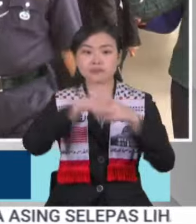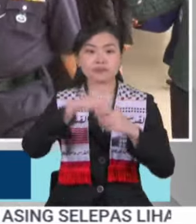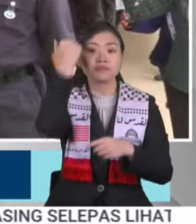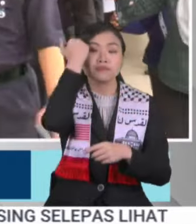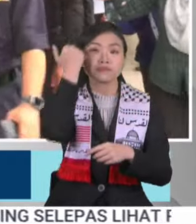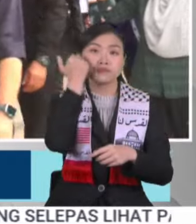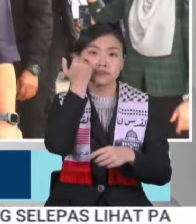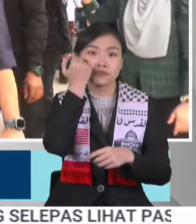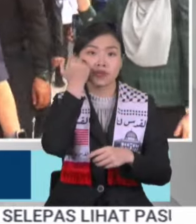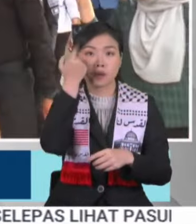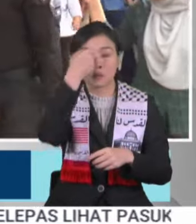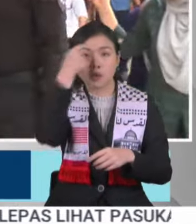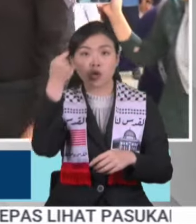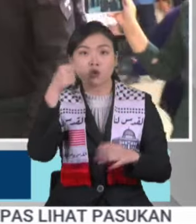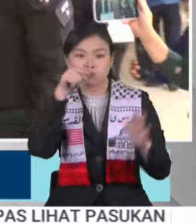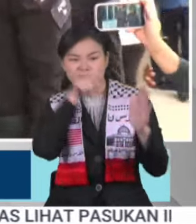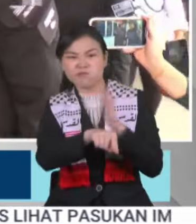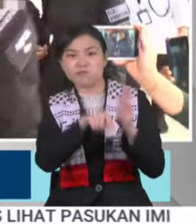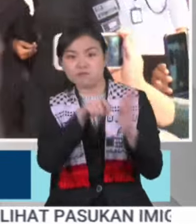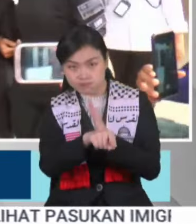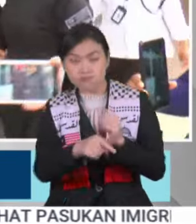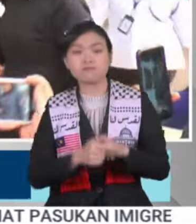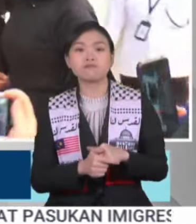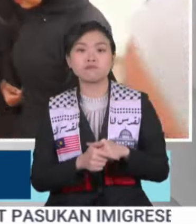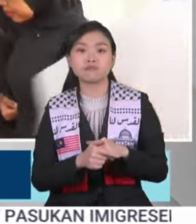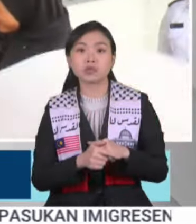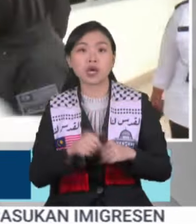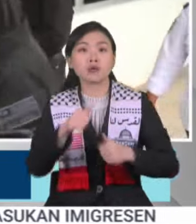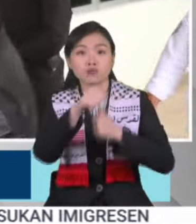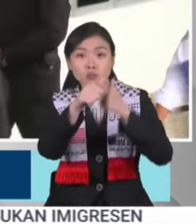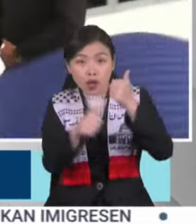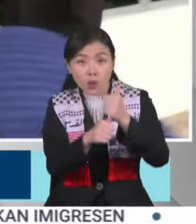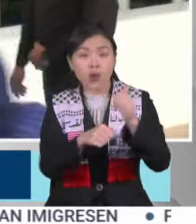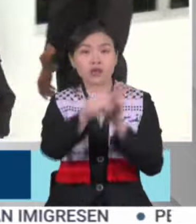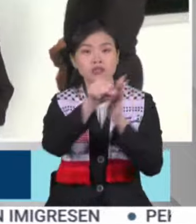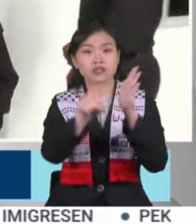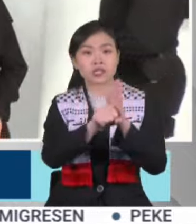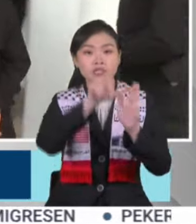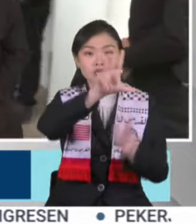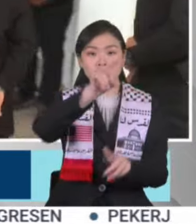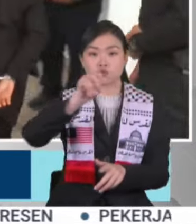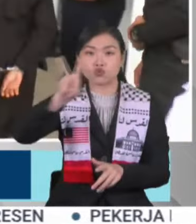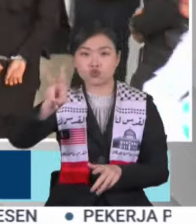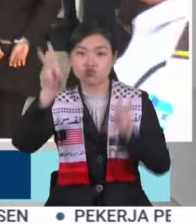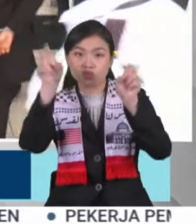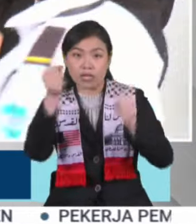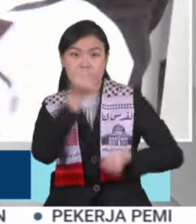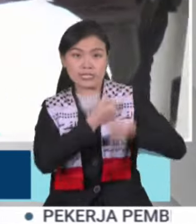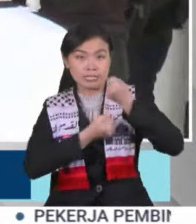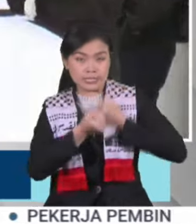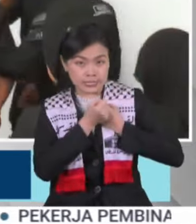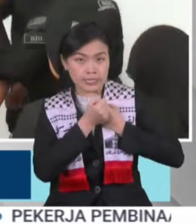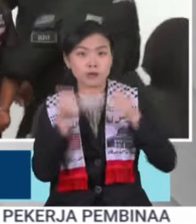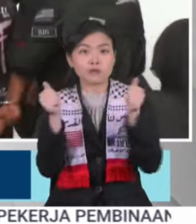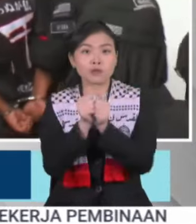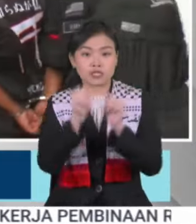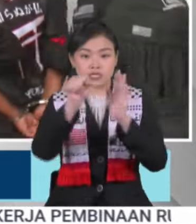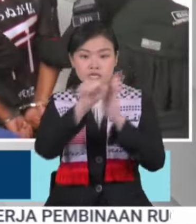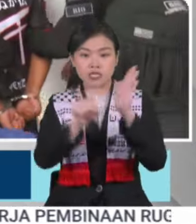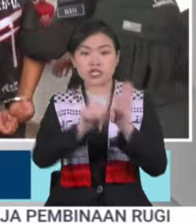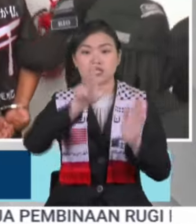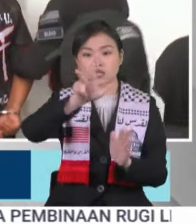Majistret atas pertuduhan membunuh. Pertuduhan dibuat mengikut Seksyen 302 Kanun Keseksaan dibaca bersama Seksyen 34